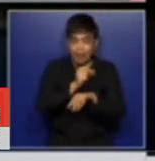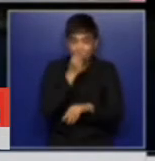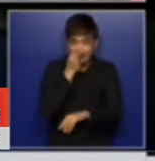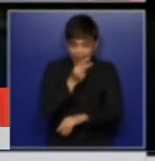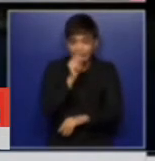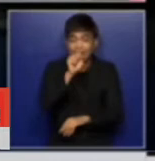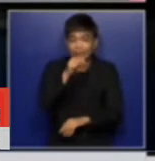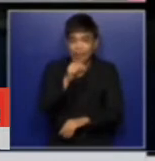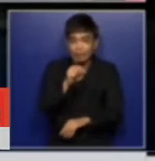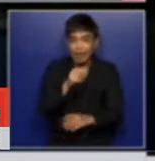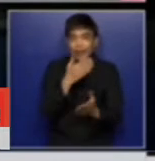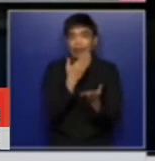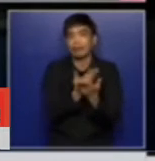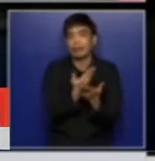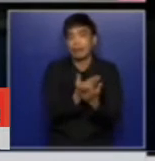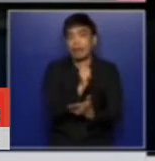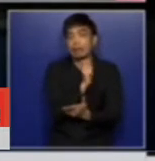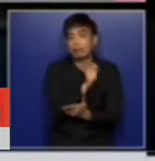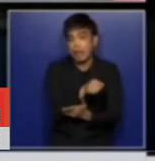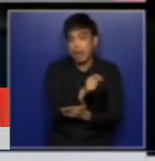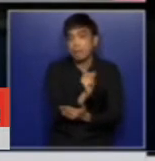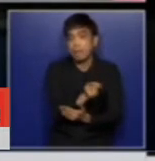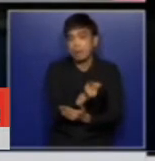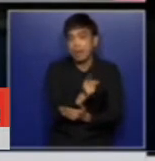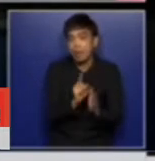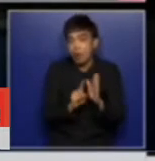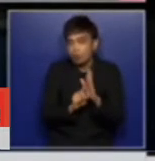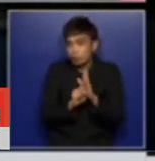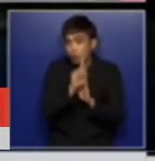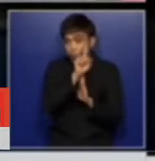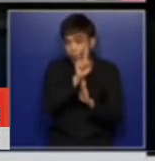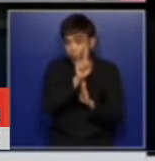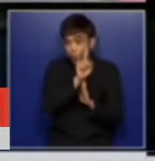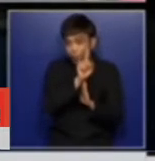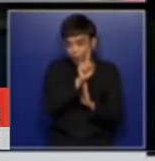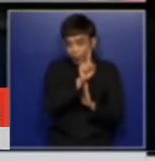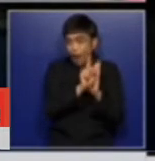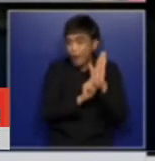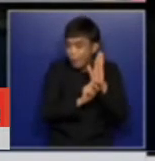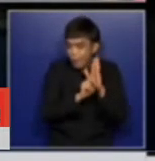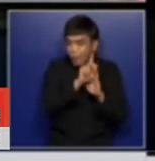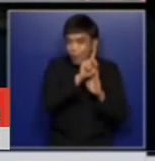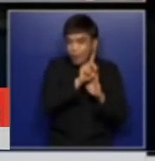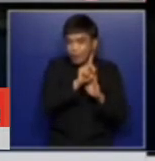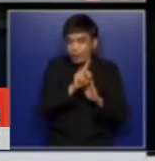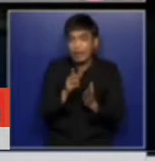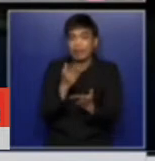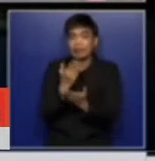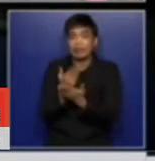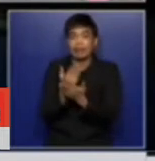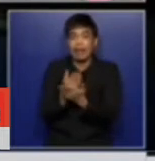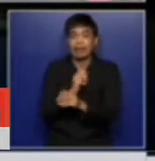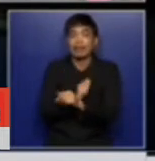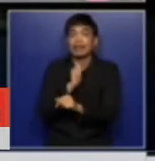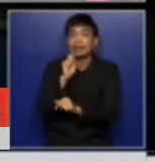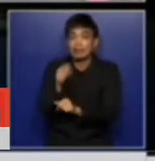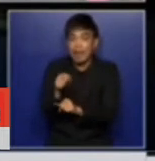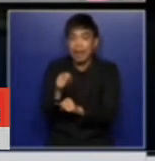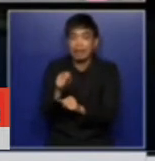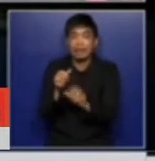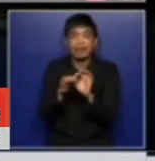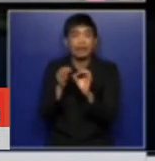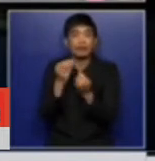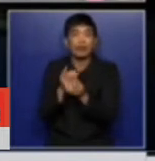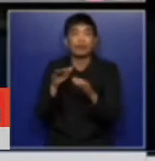ายประจำสูงขึ้นขนาดที่นะครับในส่วนที่มันเป็นรายจ่ายที่เราจะเอาไปลงทุนเนี่